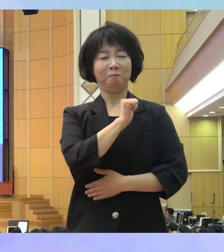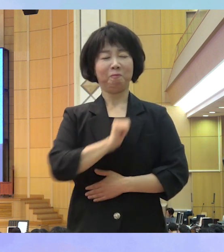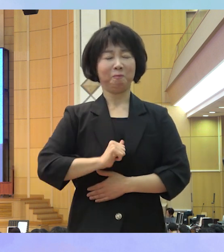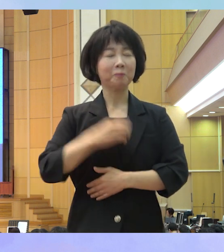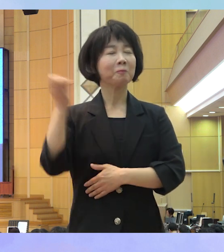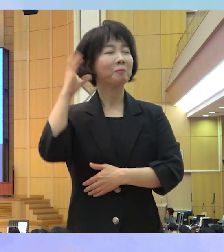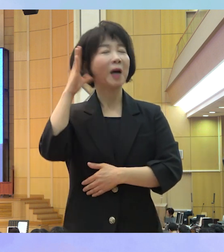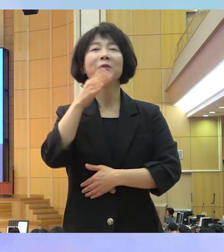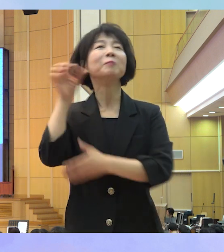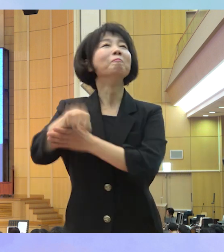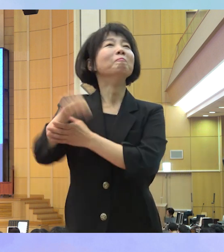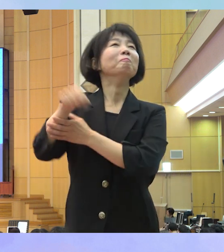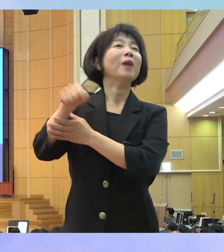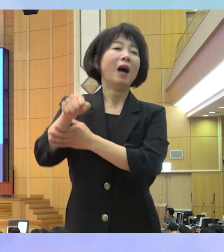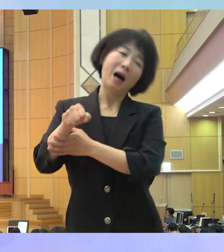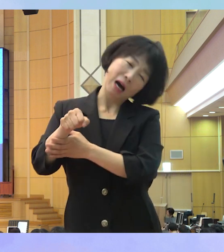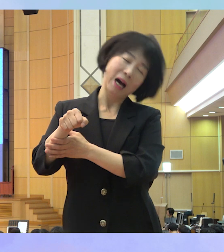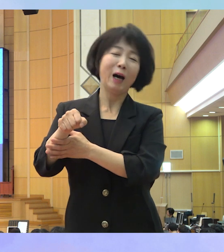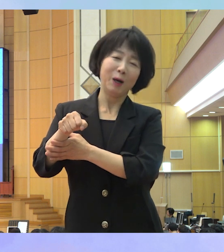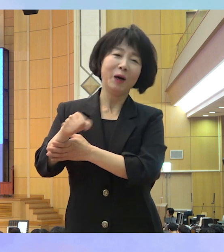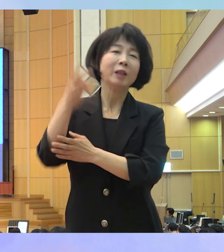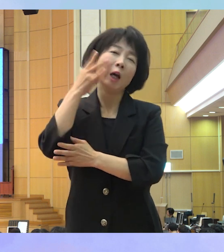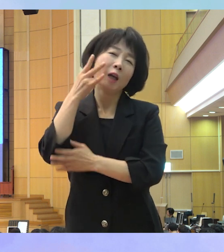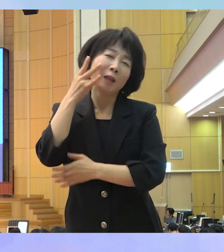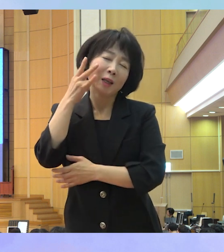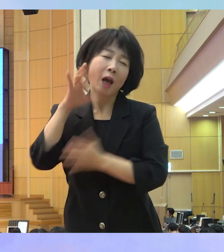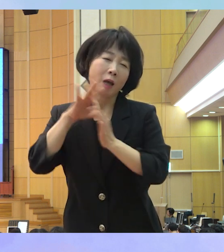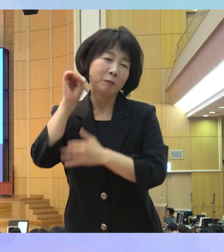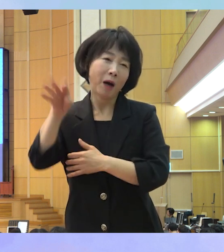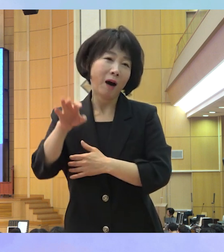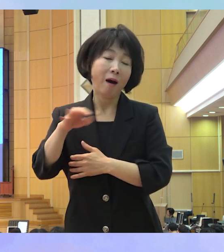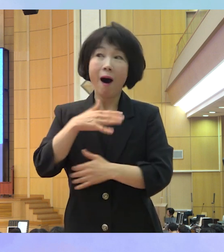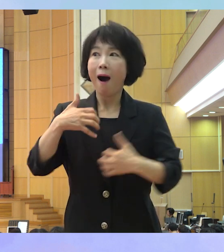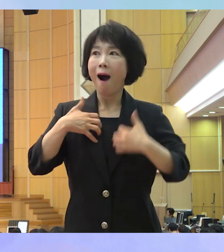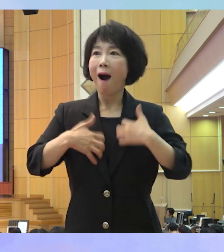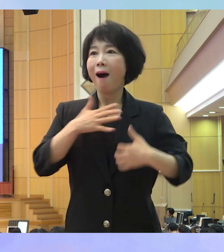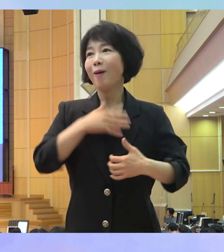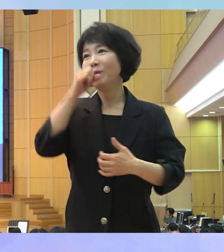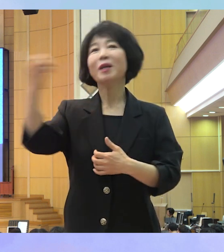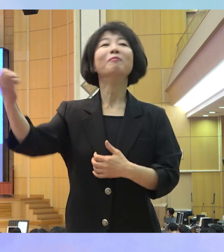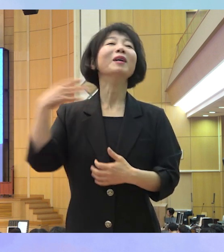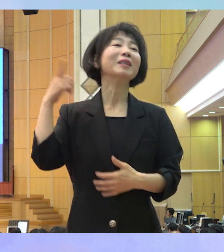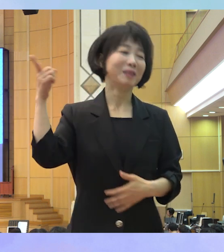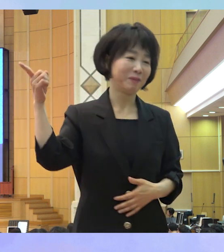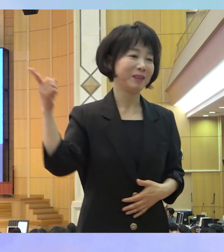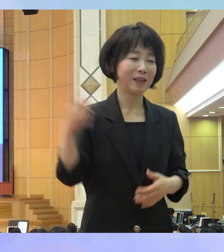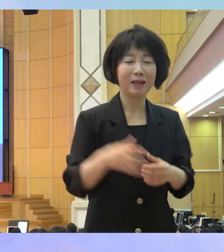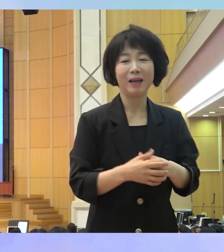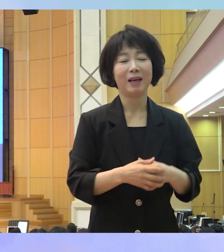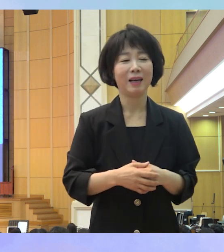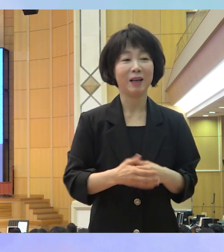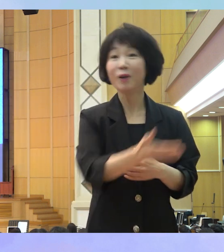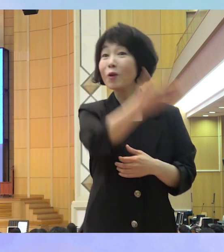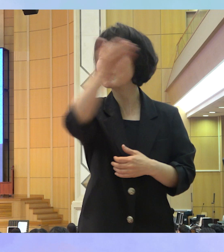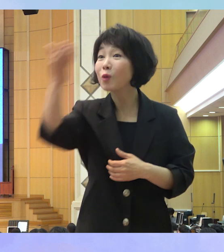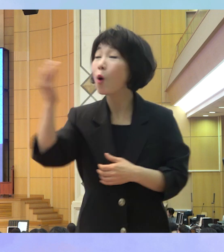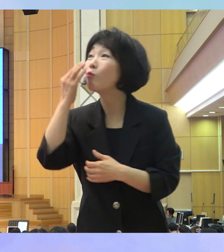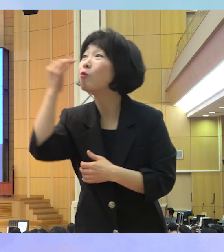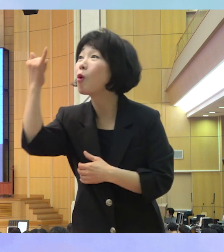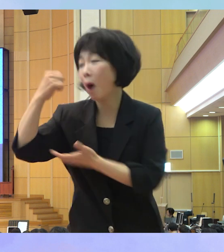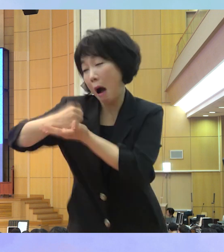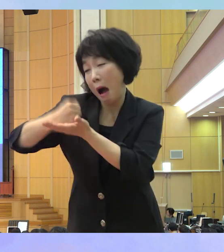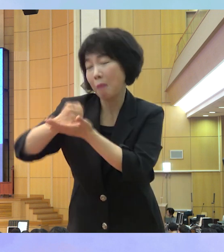못하는데 부모님 말씀 잘 들어드리는 거, 잘 수긍하면서 잘 들어드리는 거, 이게